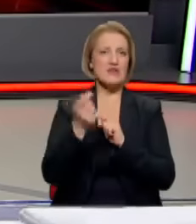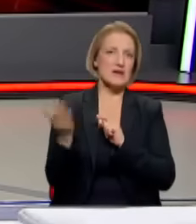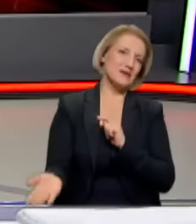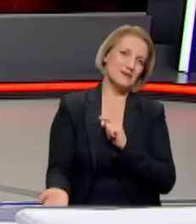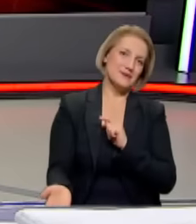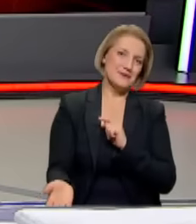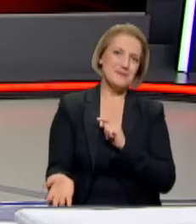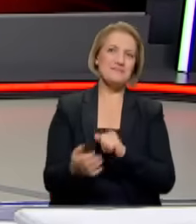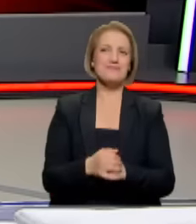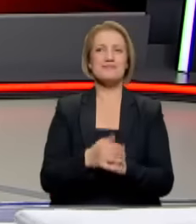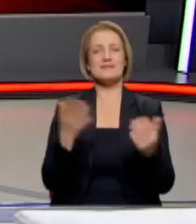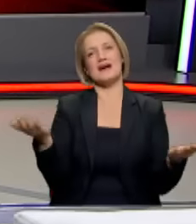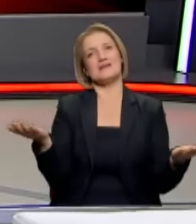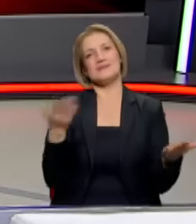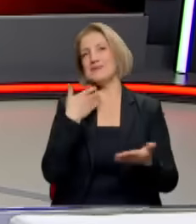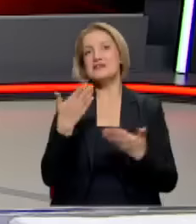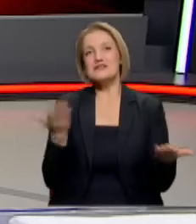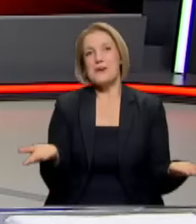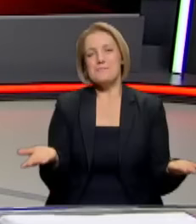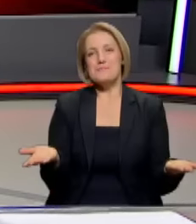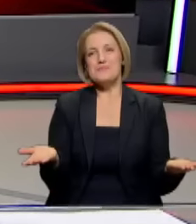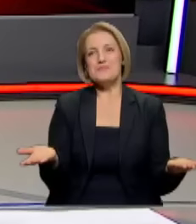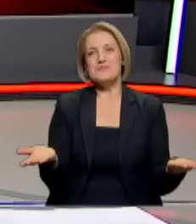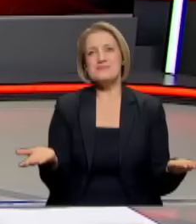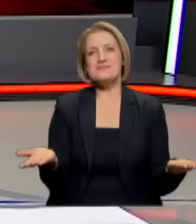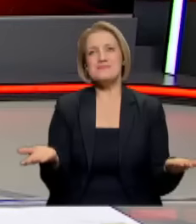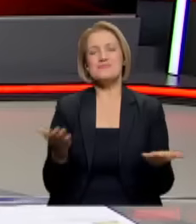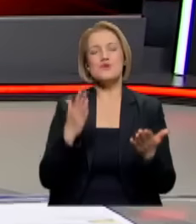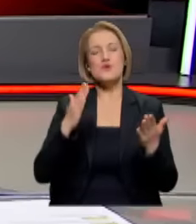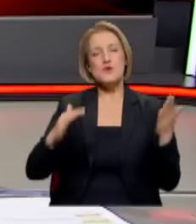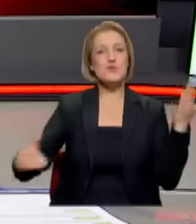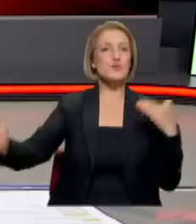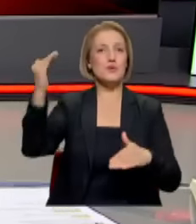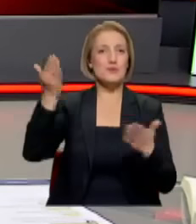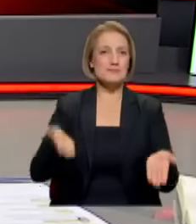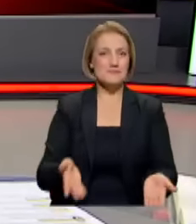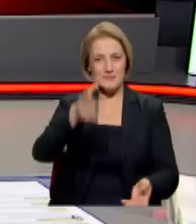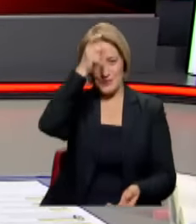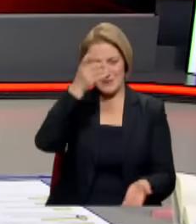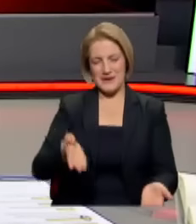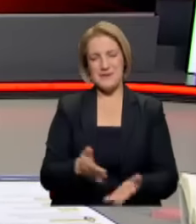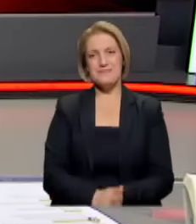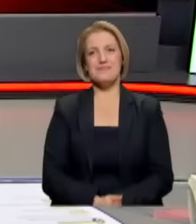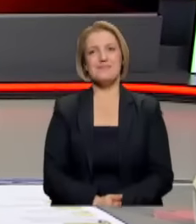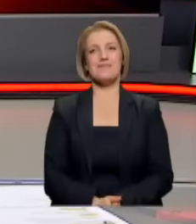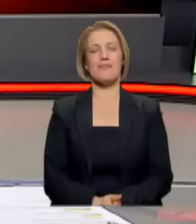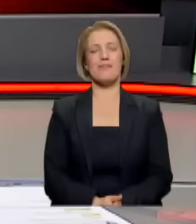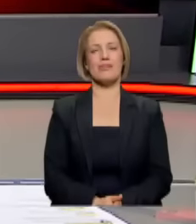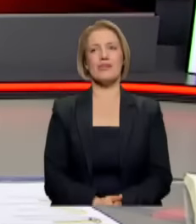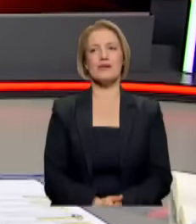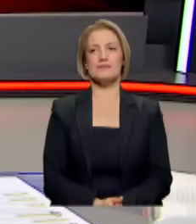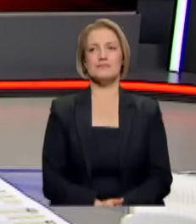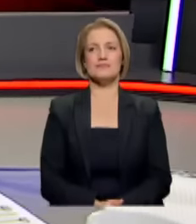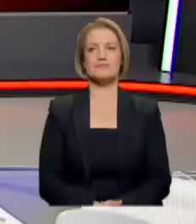diyor daha nasıl anlatılabilirdi ki ultramontanizm Ötesi bizimkisi ya Evet